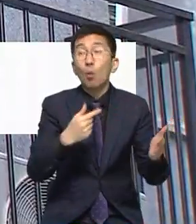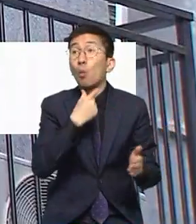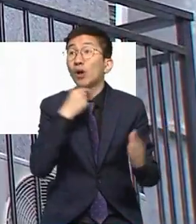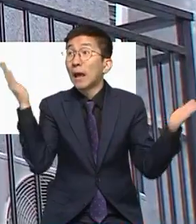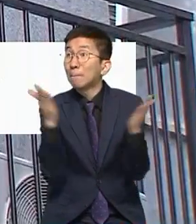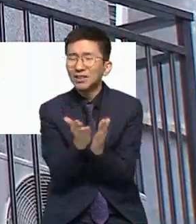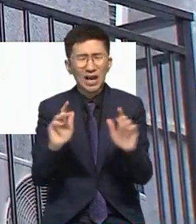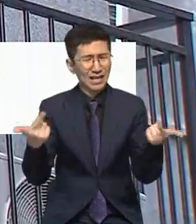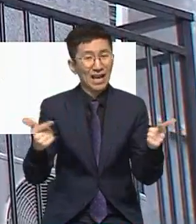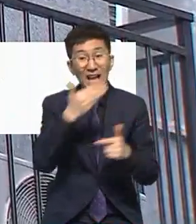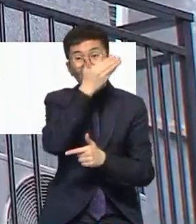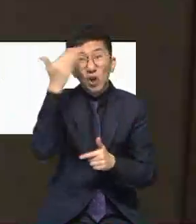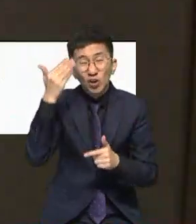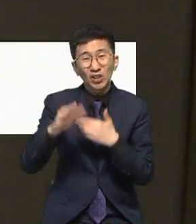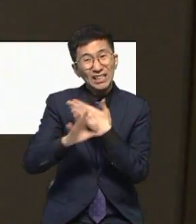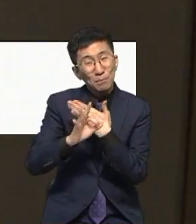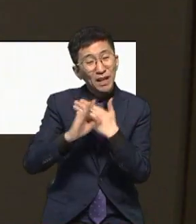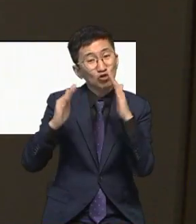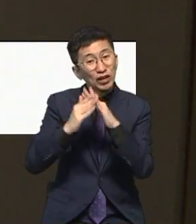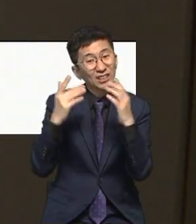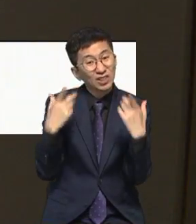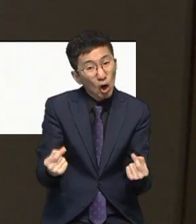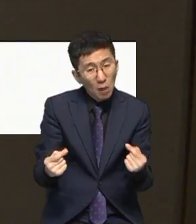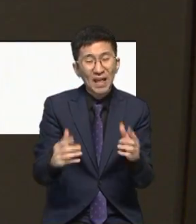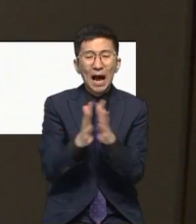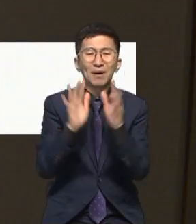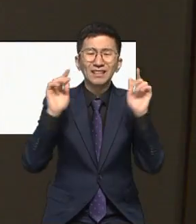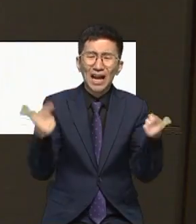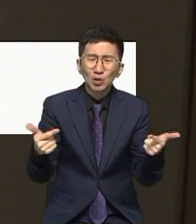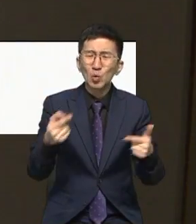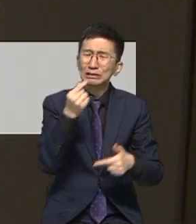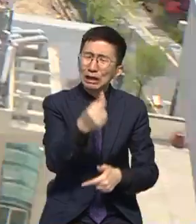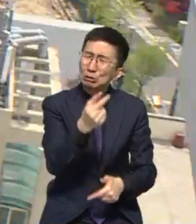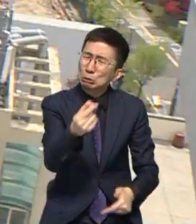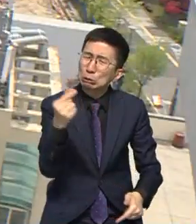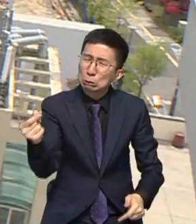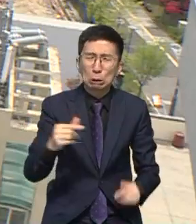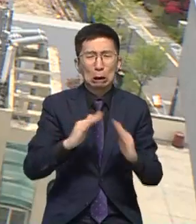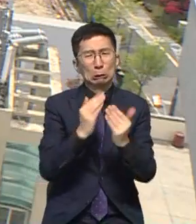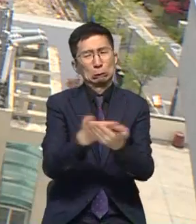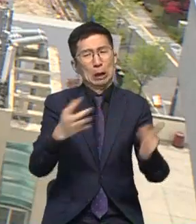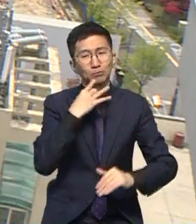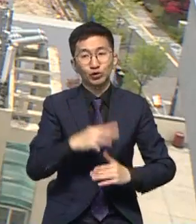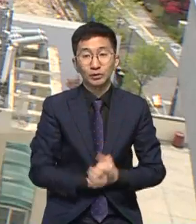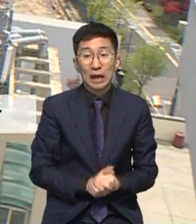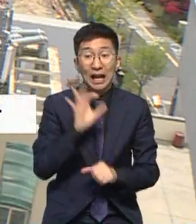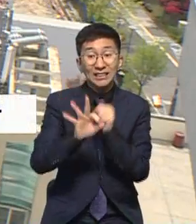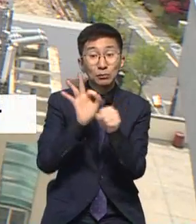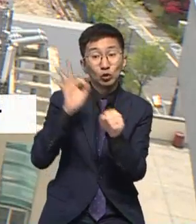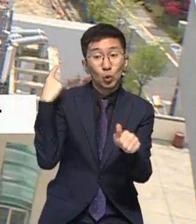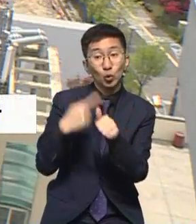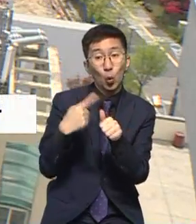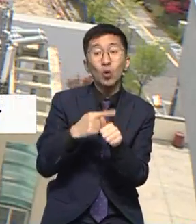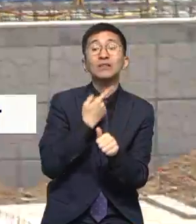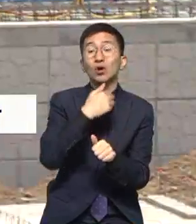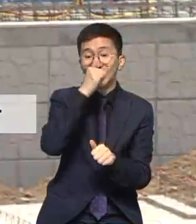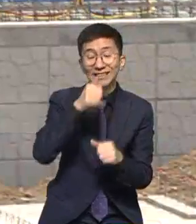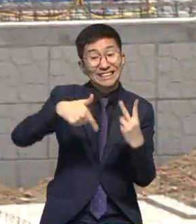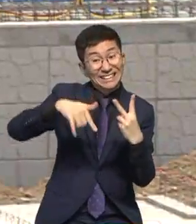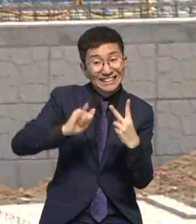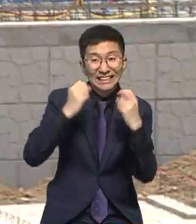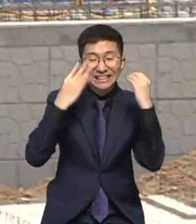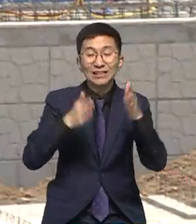청년 임대주택처럼 원룸이나 비아파트 부분의 일부 증가인데요. 10년 전 지정한 2기 신도시조차 절반